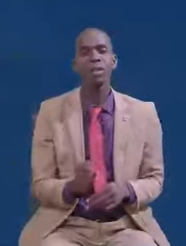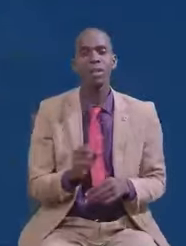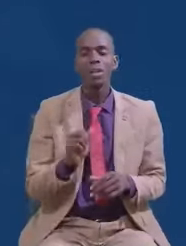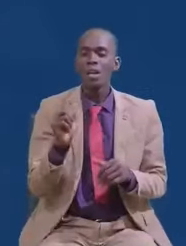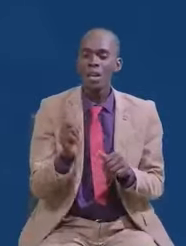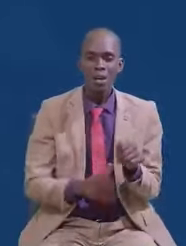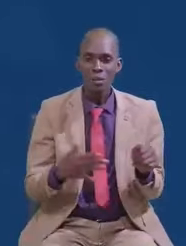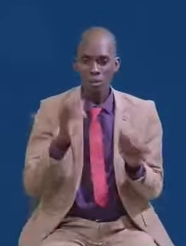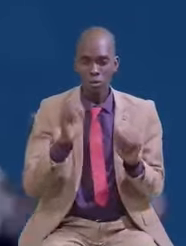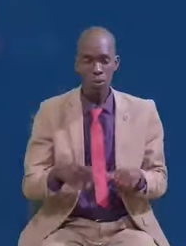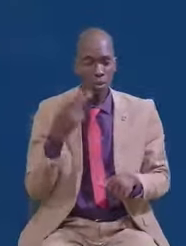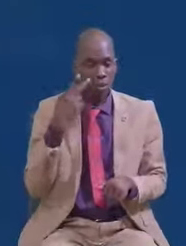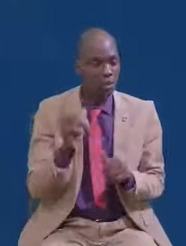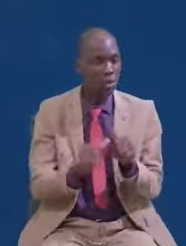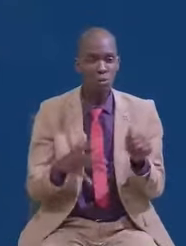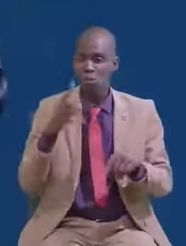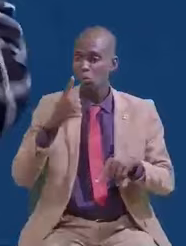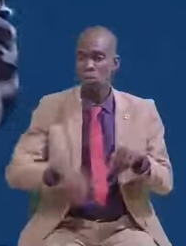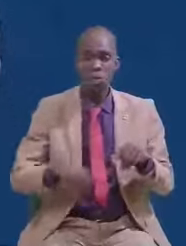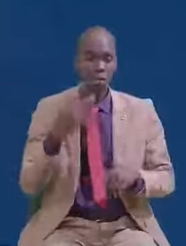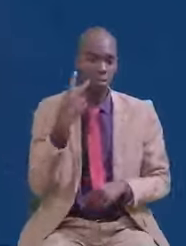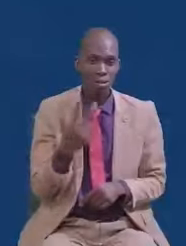Ce qu'on voit, ce qu'on ne voit pas.